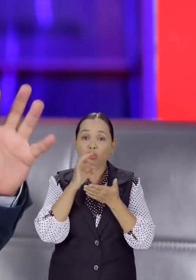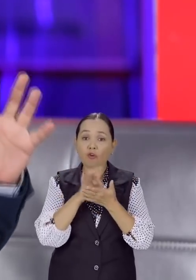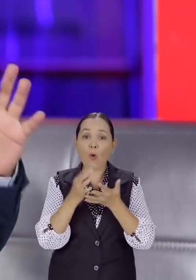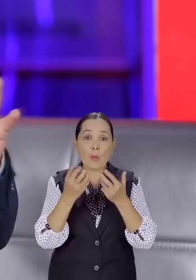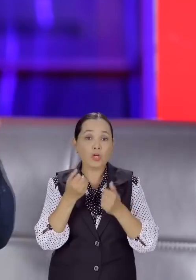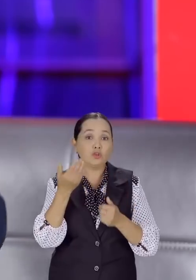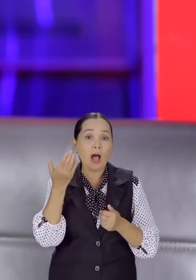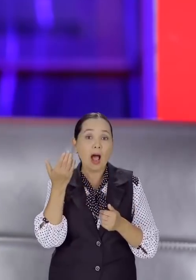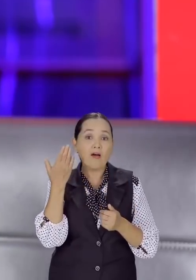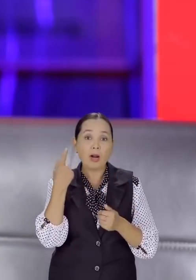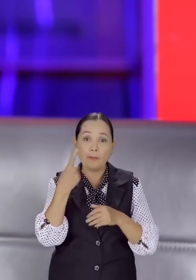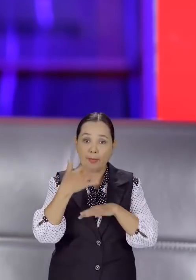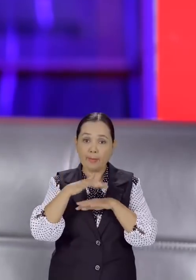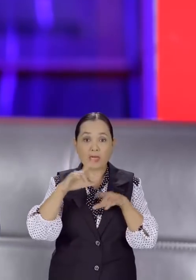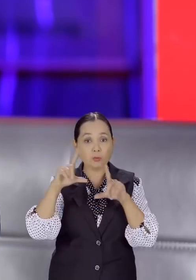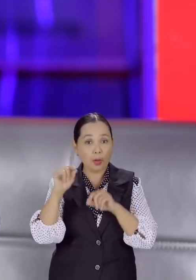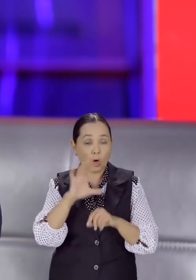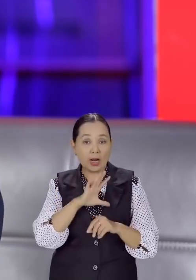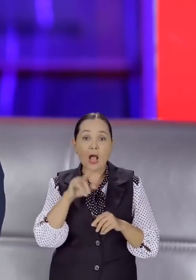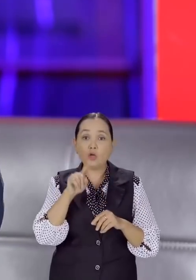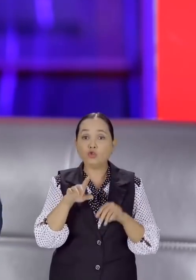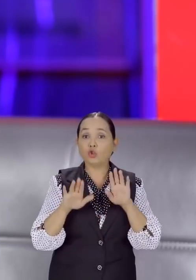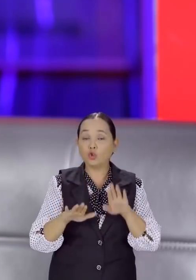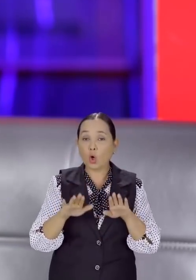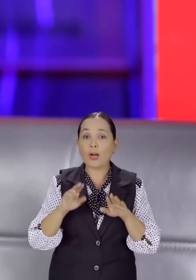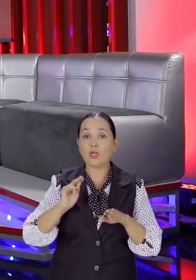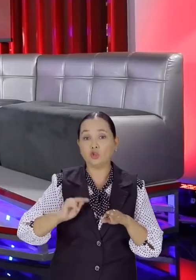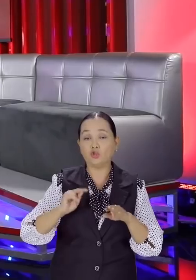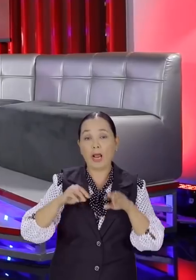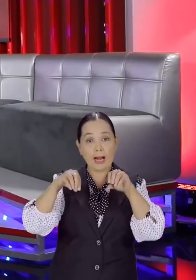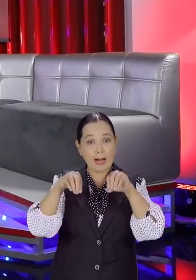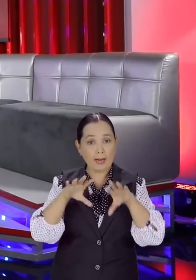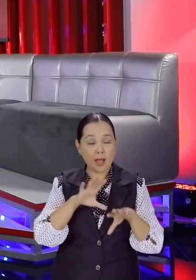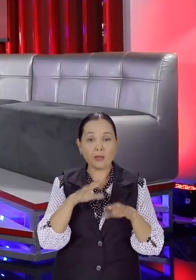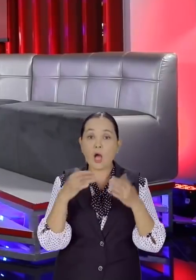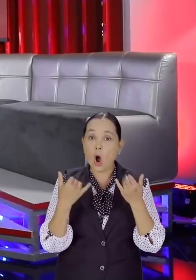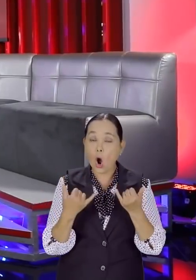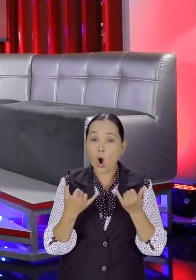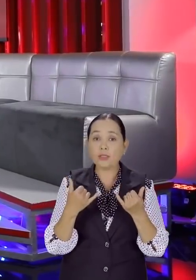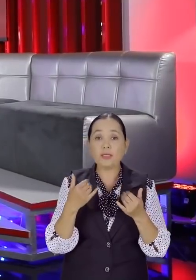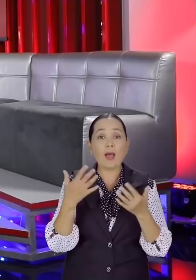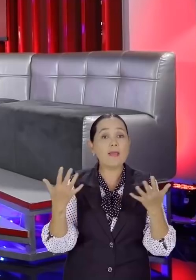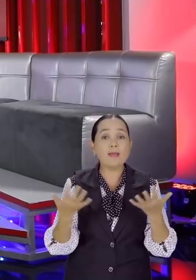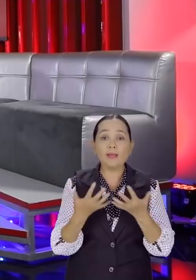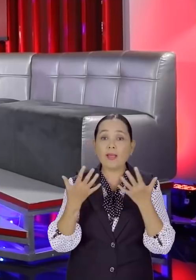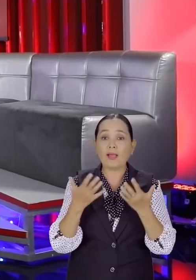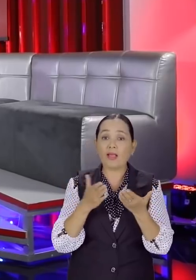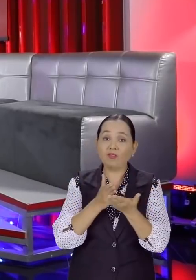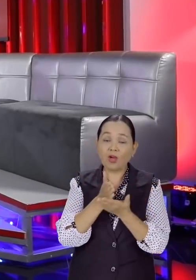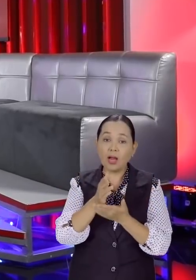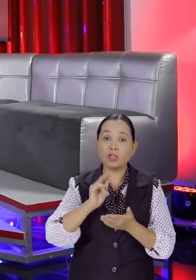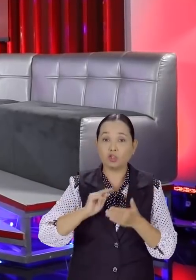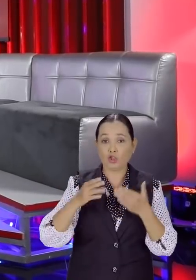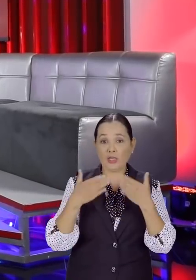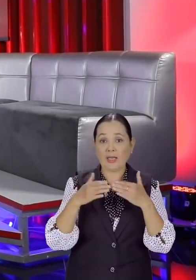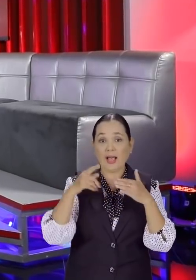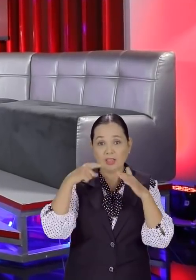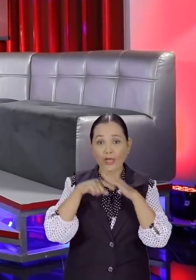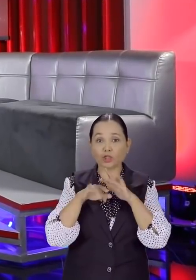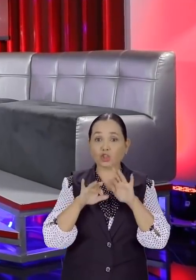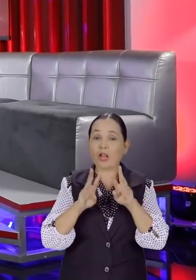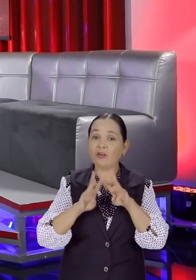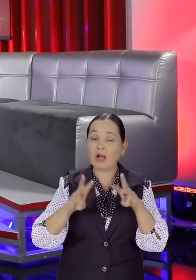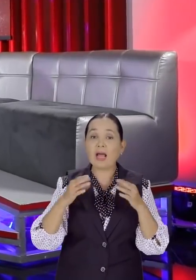olish uchun avval bir manzilga borlardi, ana shu joyda ishlar qilinardi. Hozir esa eng yengil varianti ishlab chiqildi, deyapti Tashqi ishlar